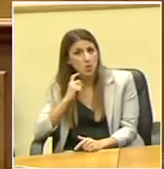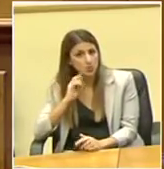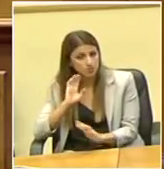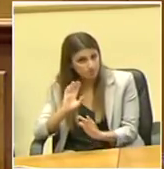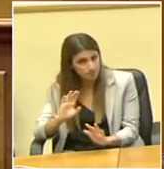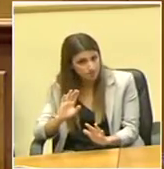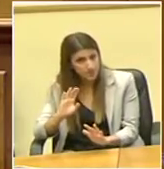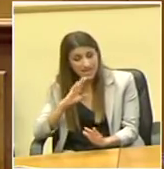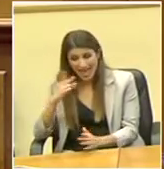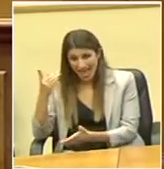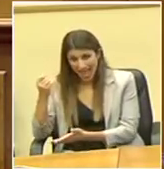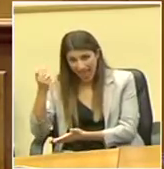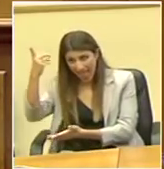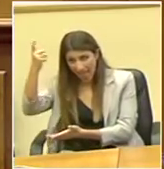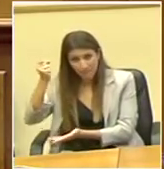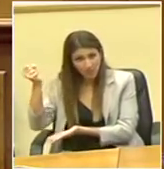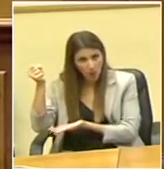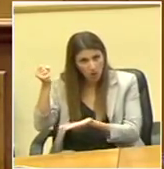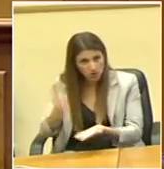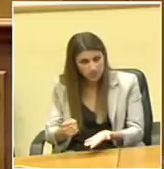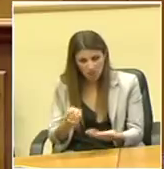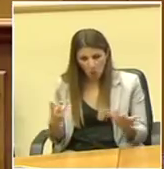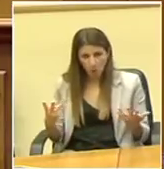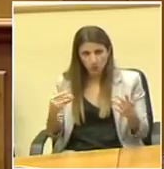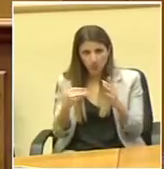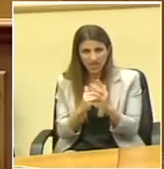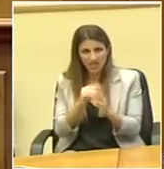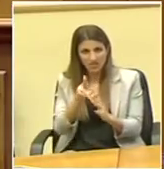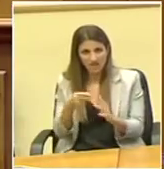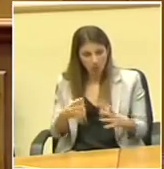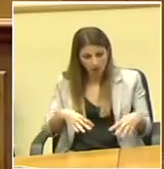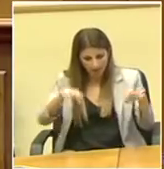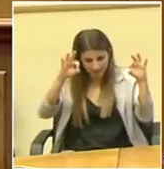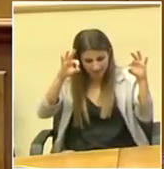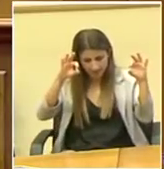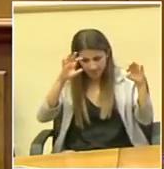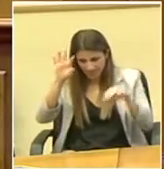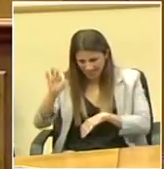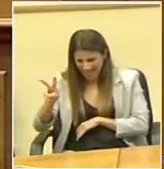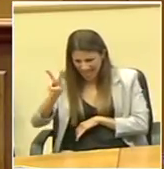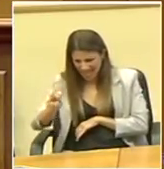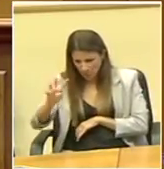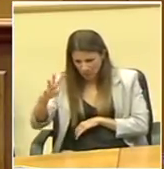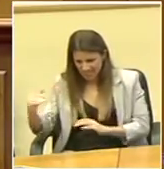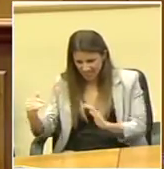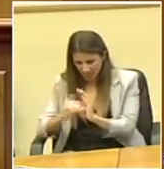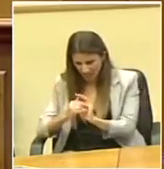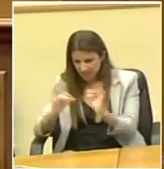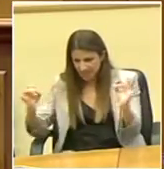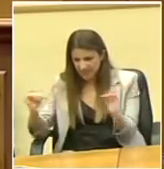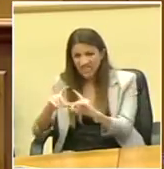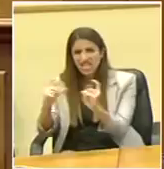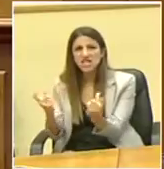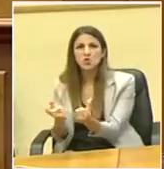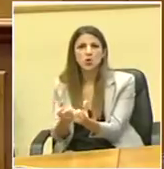η επιδότηση σε ένα άτομο αρχίζει από 8.000 και 24.000 για μια